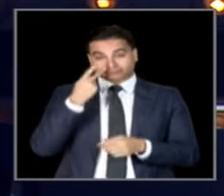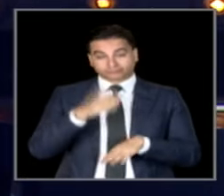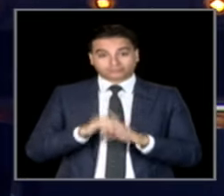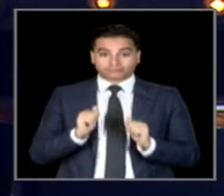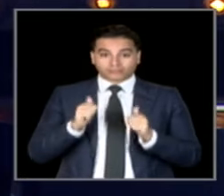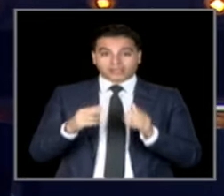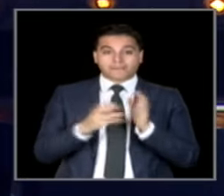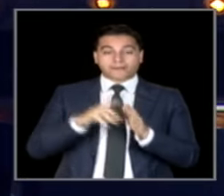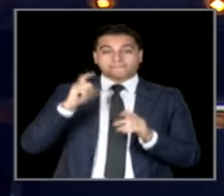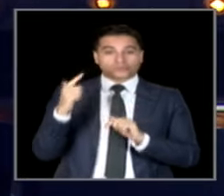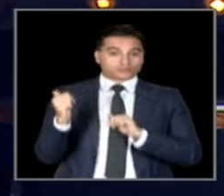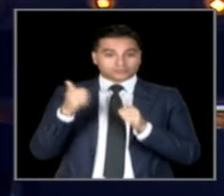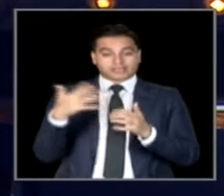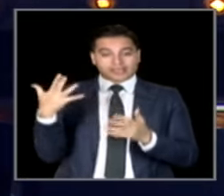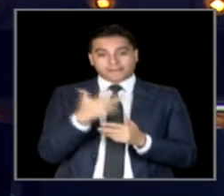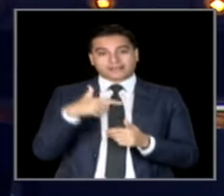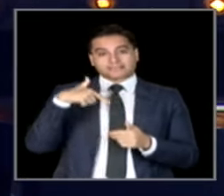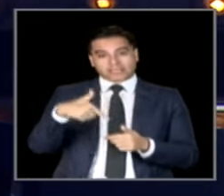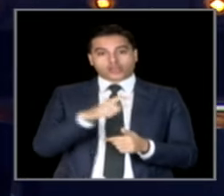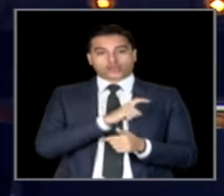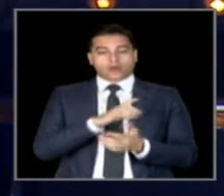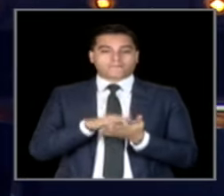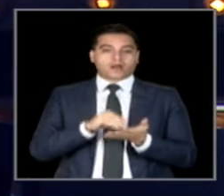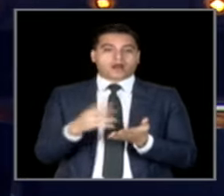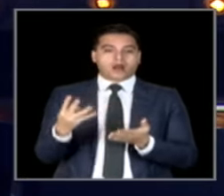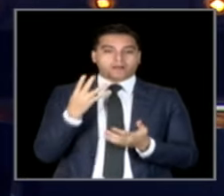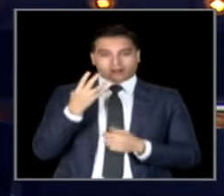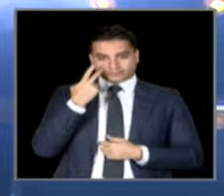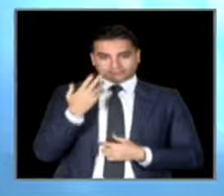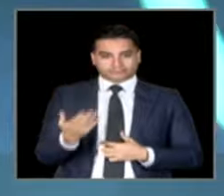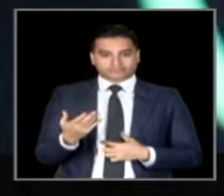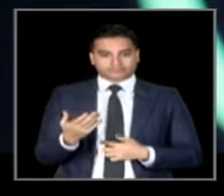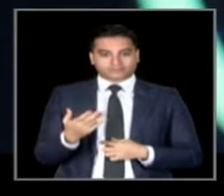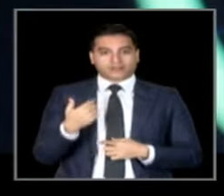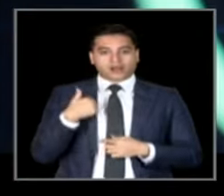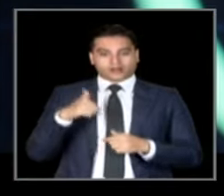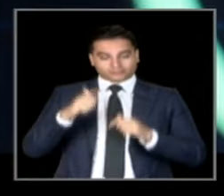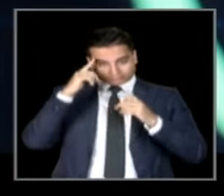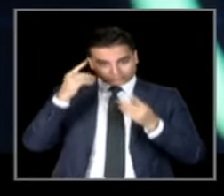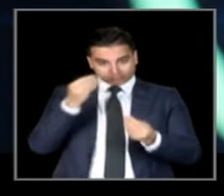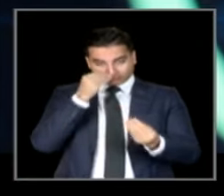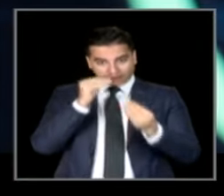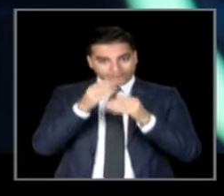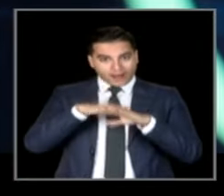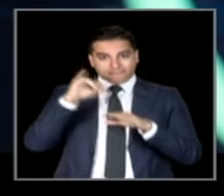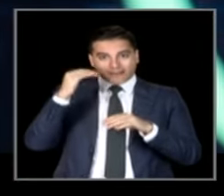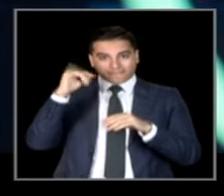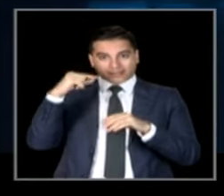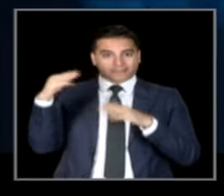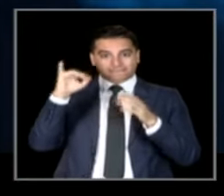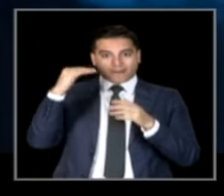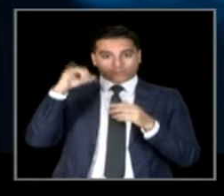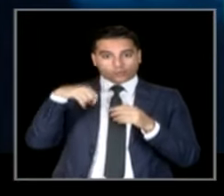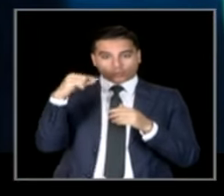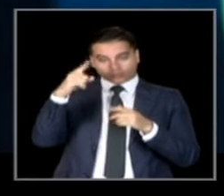هنصر جامعة المنصورة في ماتش النهاردة 6 طلاب، هيبتدي منهم 4. اتعرفت على محمد محمود الموسم ده في العباقرة،